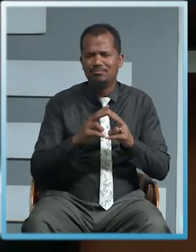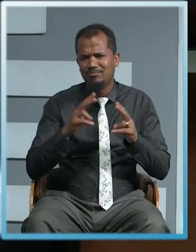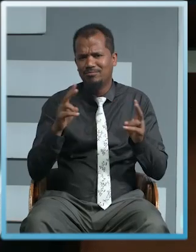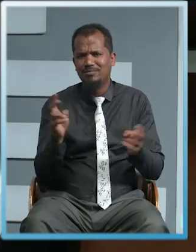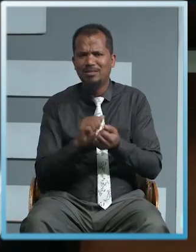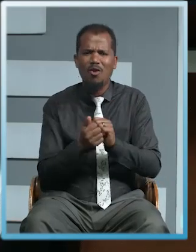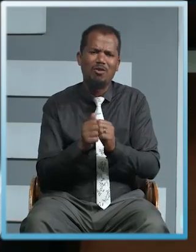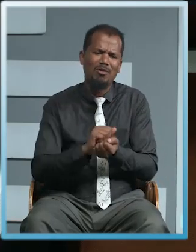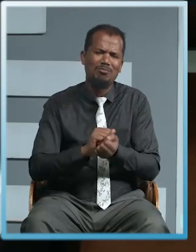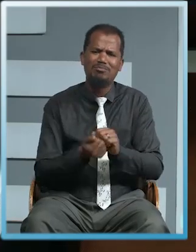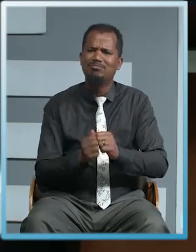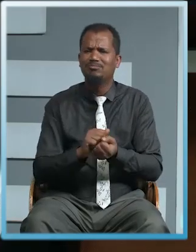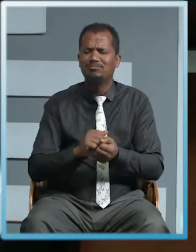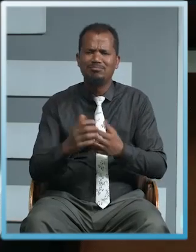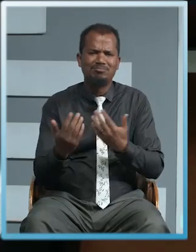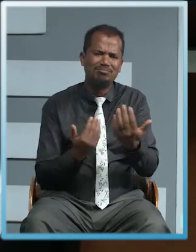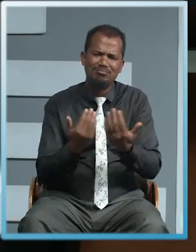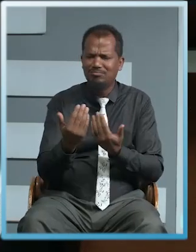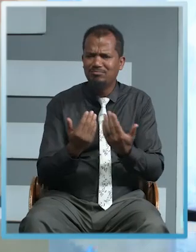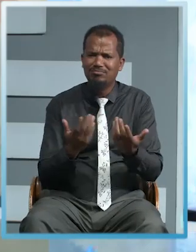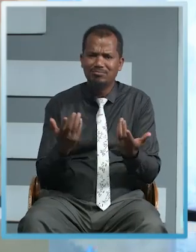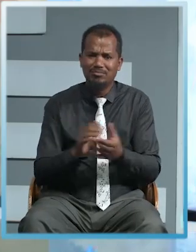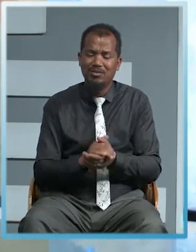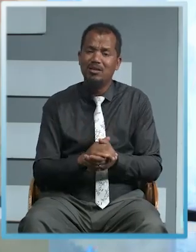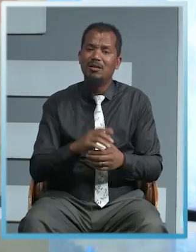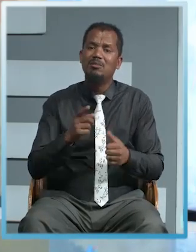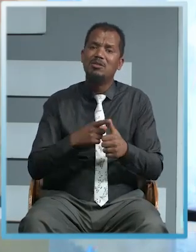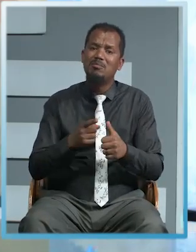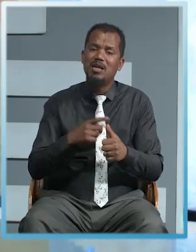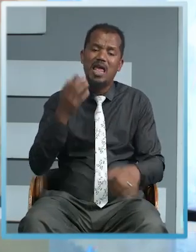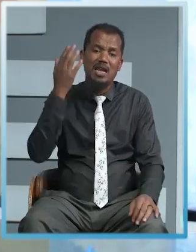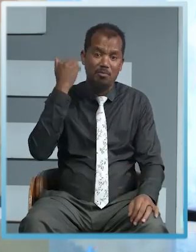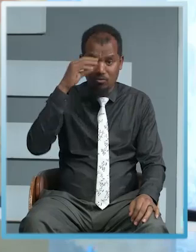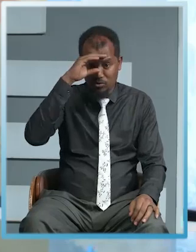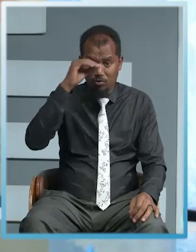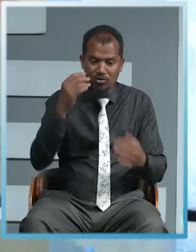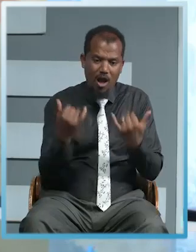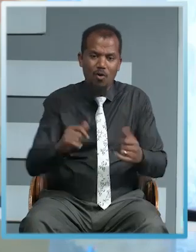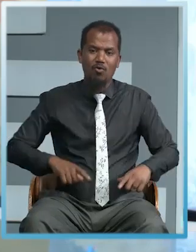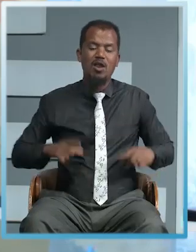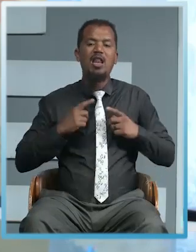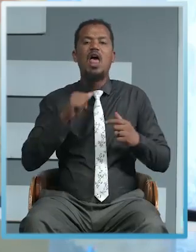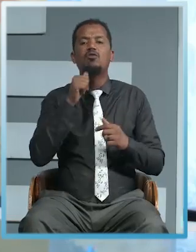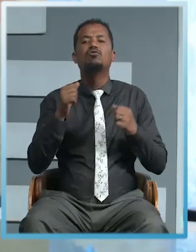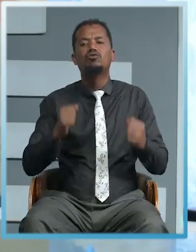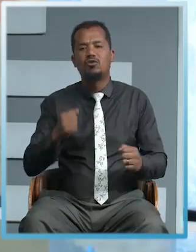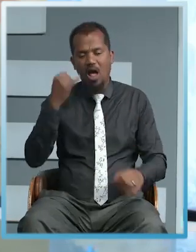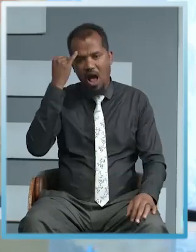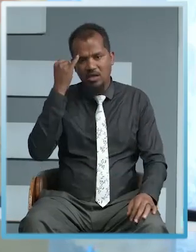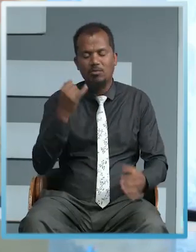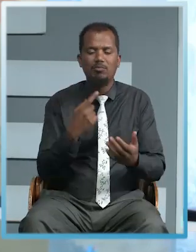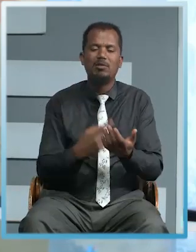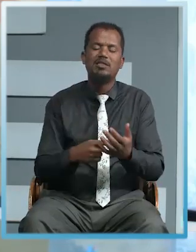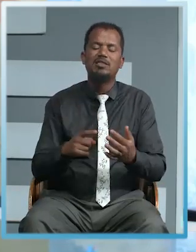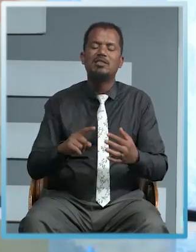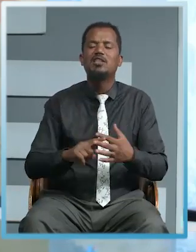በጣም ተለዋጭ የሆነ ስለመጣ መጀመሪያ የነበሩ ሰዎች ሁሉ አሁን ላይ ኖሩ ይችላሉ። ሐሳቡ